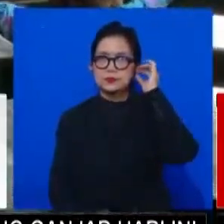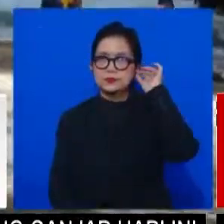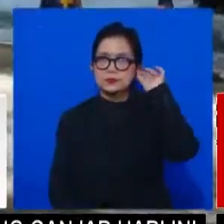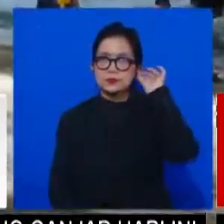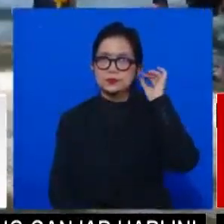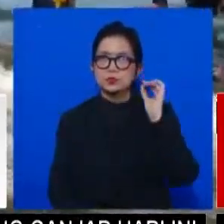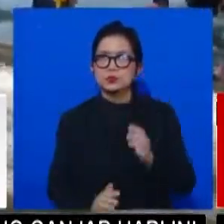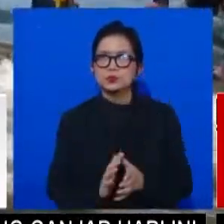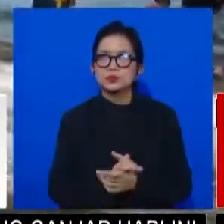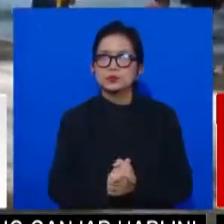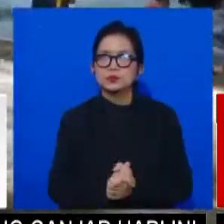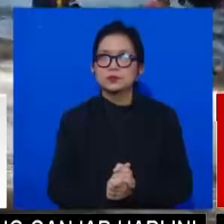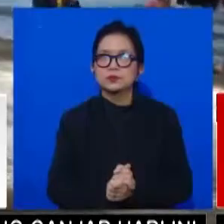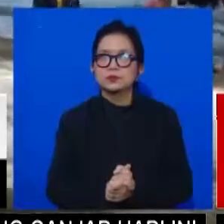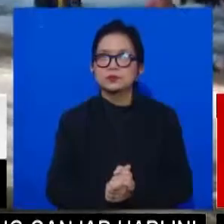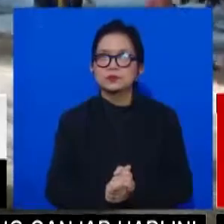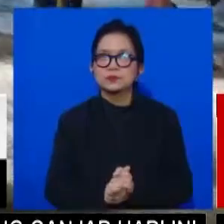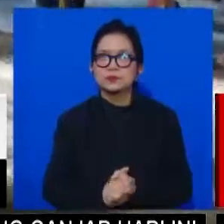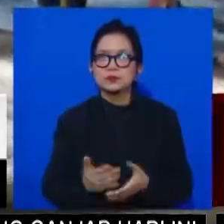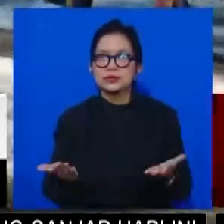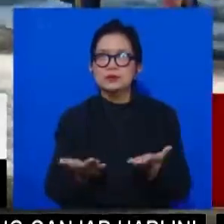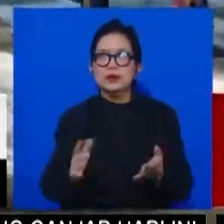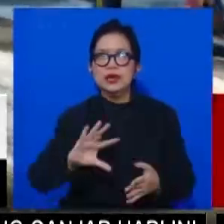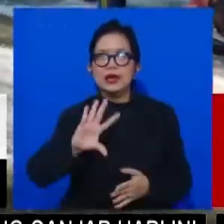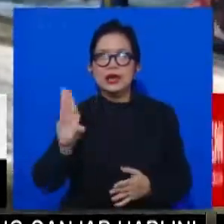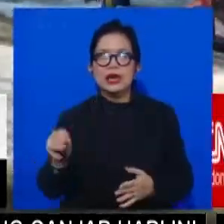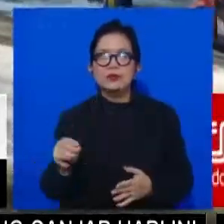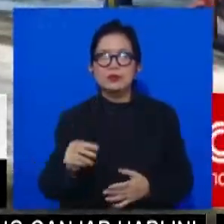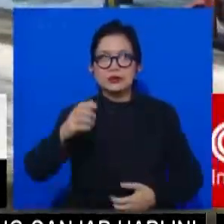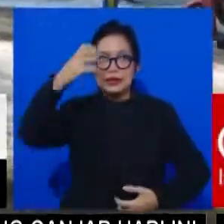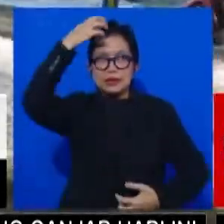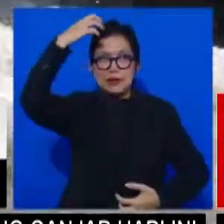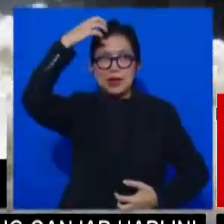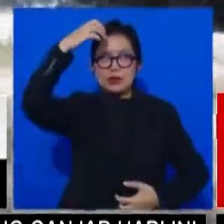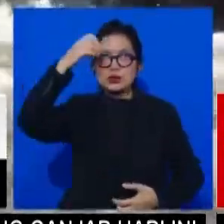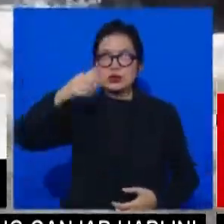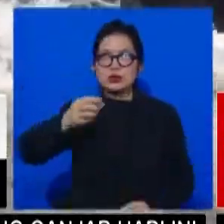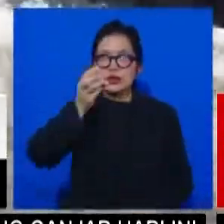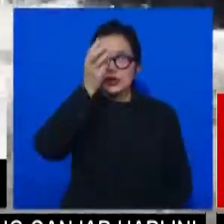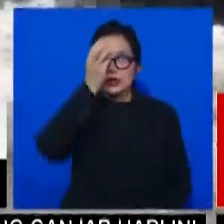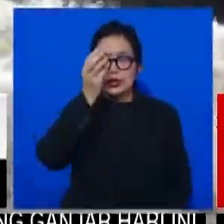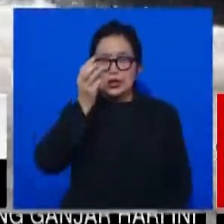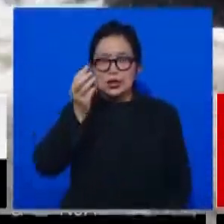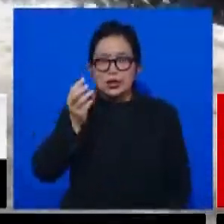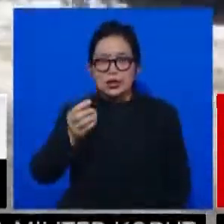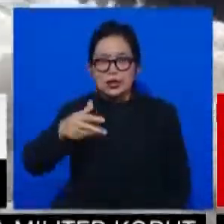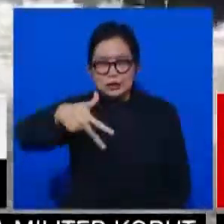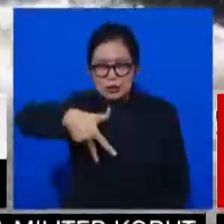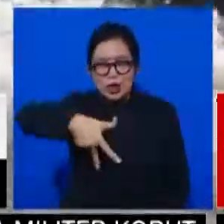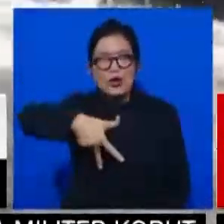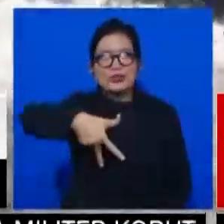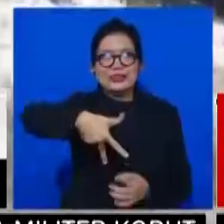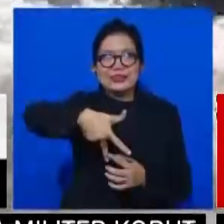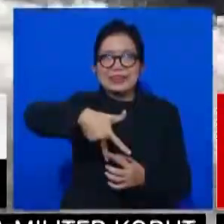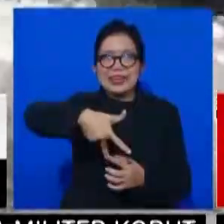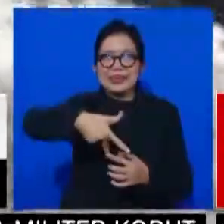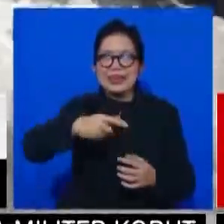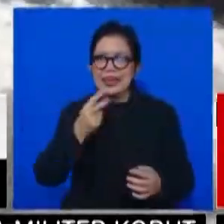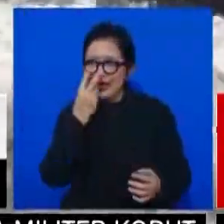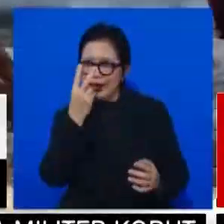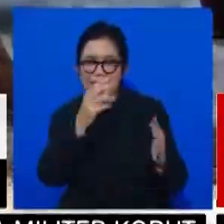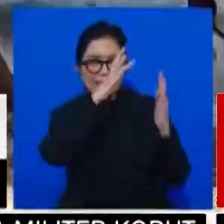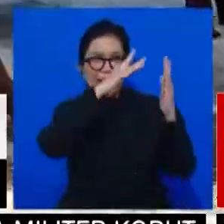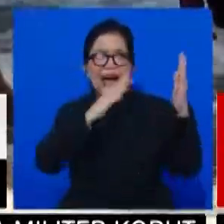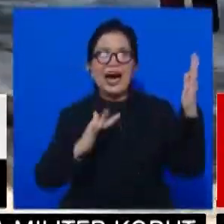Taman Nasional Banti Burung bisa menjadi tujuan favorit wisata bagi keluarga. Di tempat ini terdapat air terjun yang jernih dengan